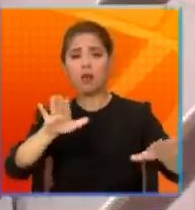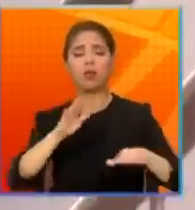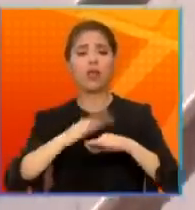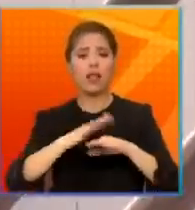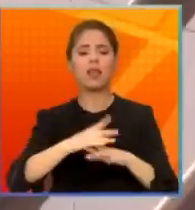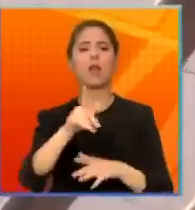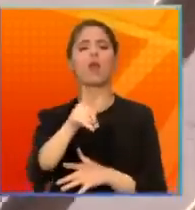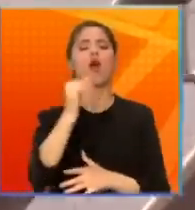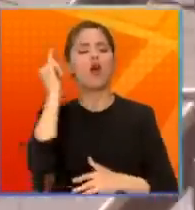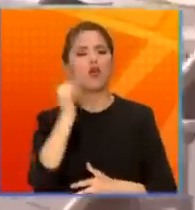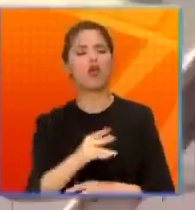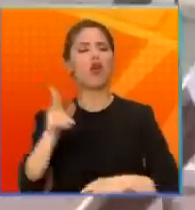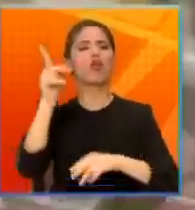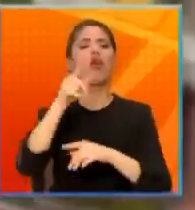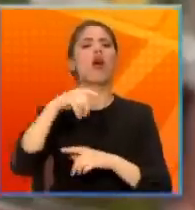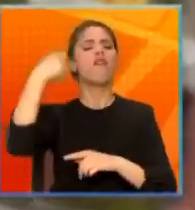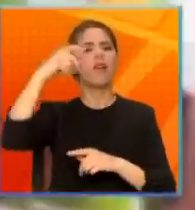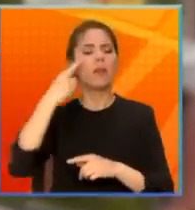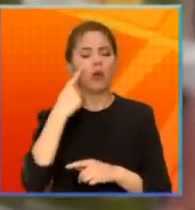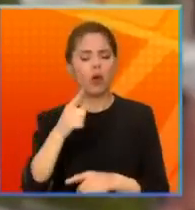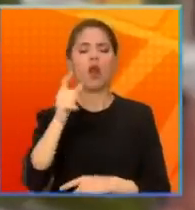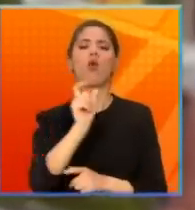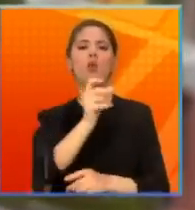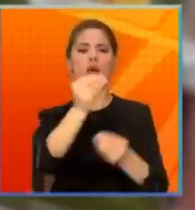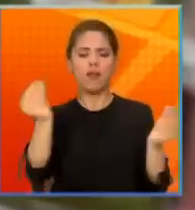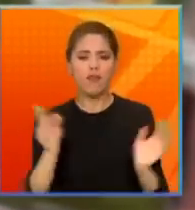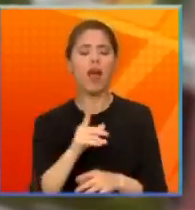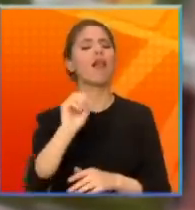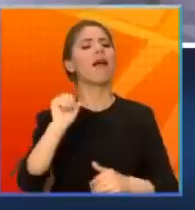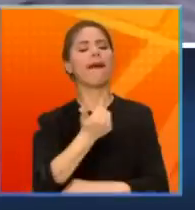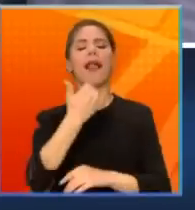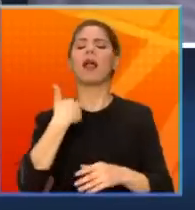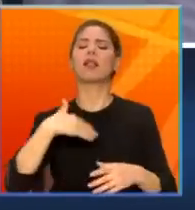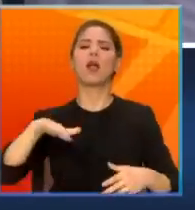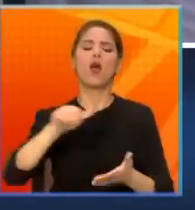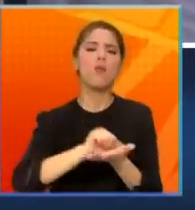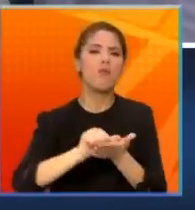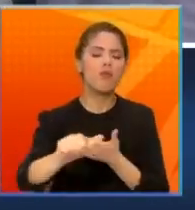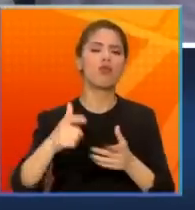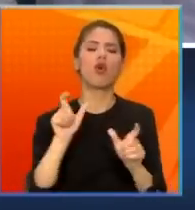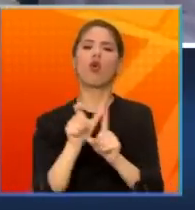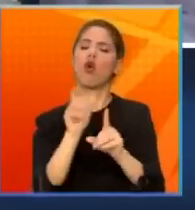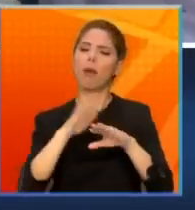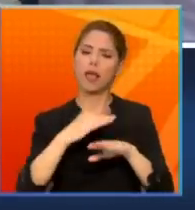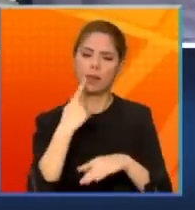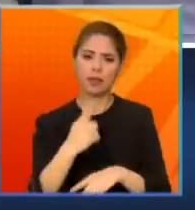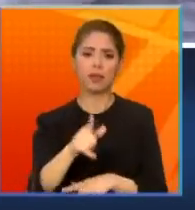yürütülen olumsuz senaryolara karşı da uyardı. Gerekli tüm tedbirlerin alındığını söyledi. Olumsuzluk